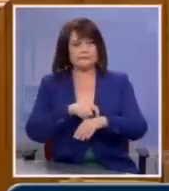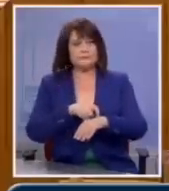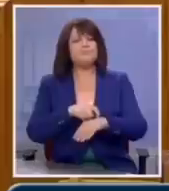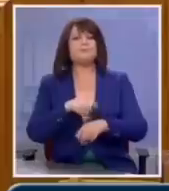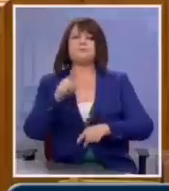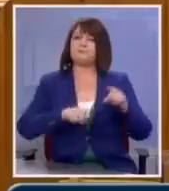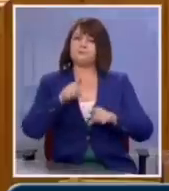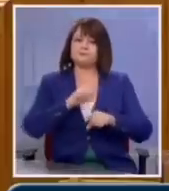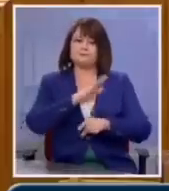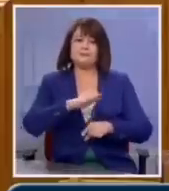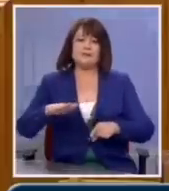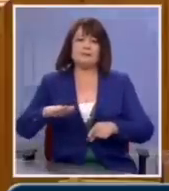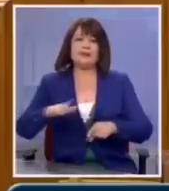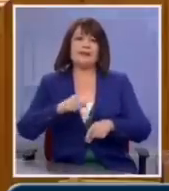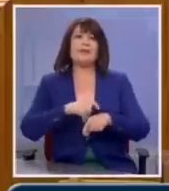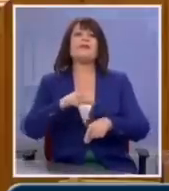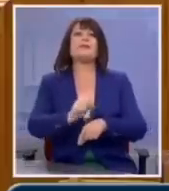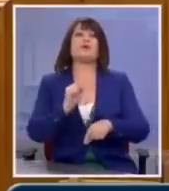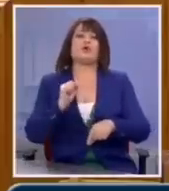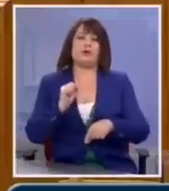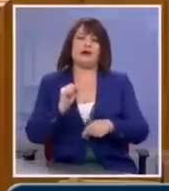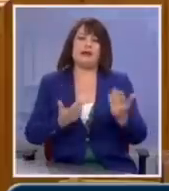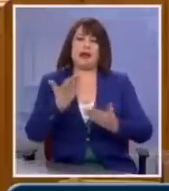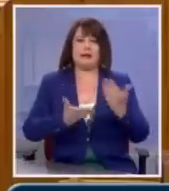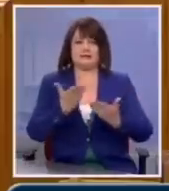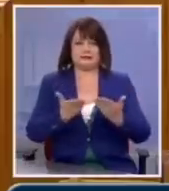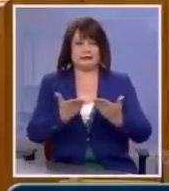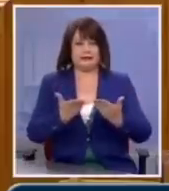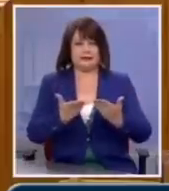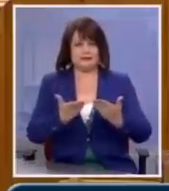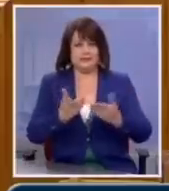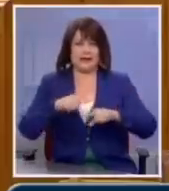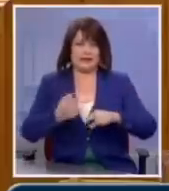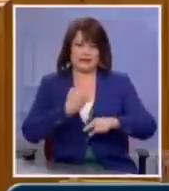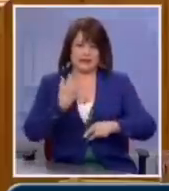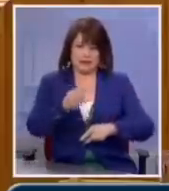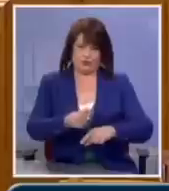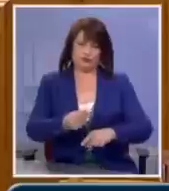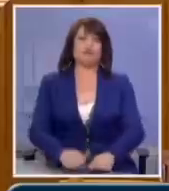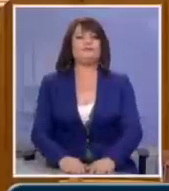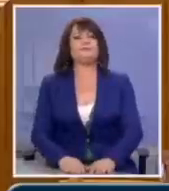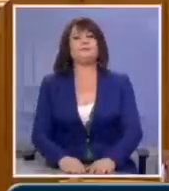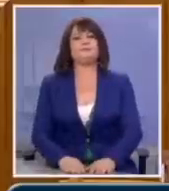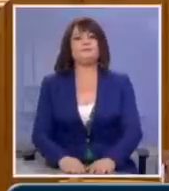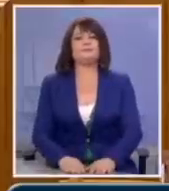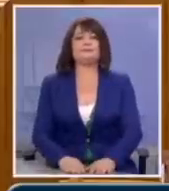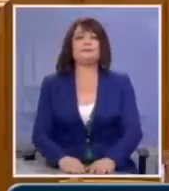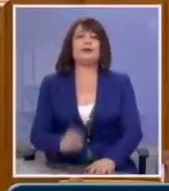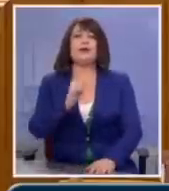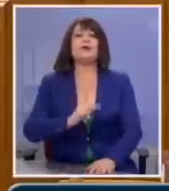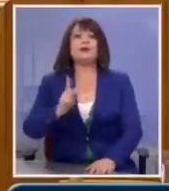και κάποια άλλα παιδιά δεν πρόλαβαν καν να κάνουν αιτήσεις. Έτσι υπήρχε μια ματαιωμένη κοινωνική